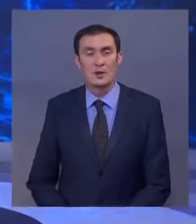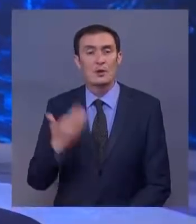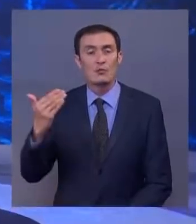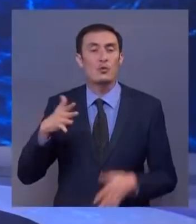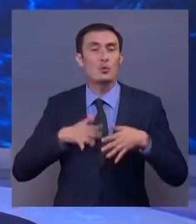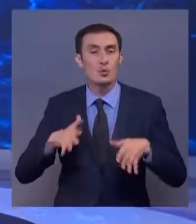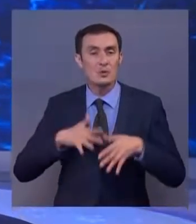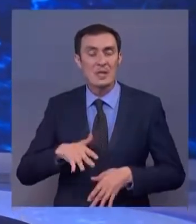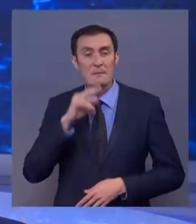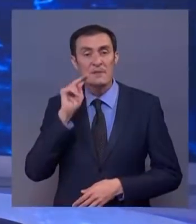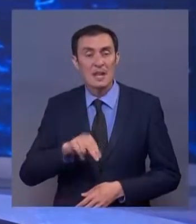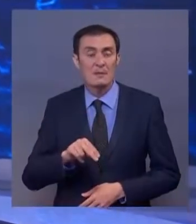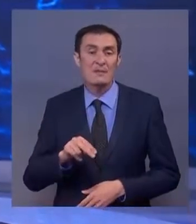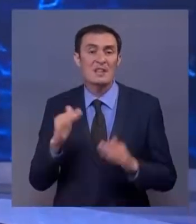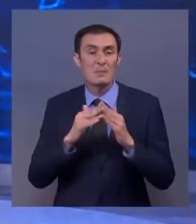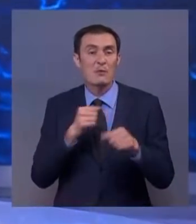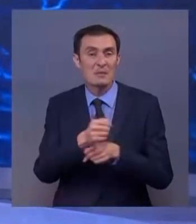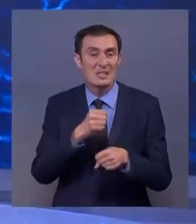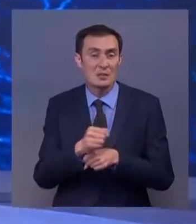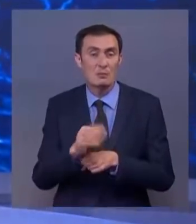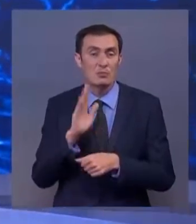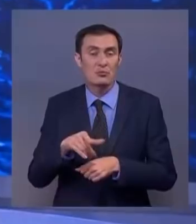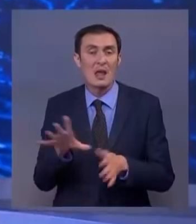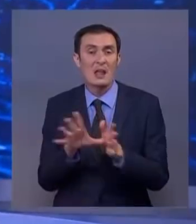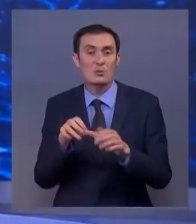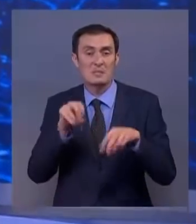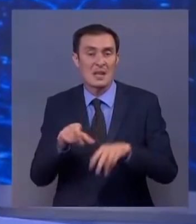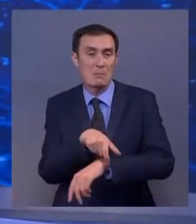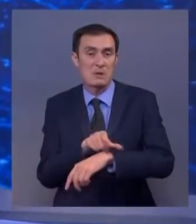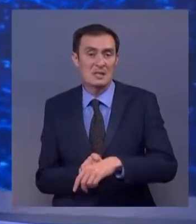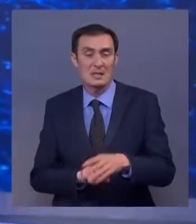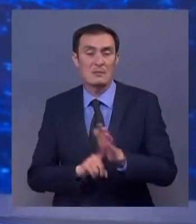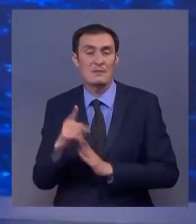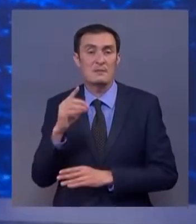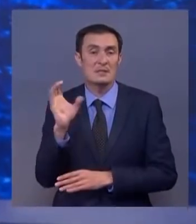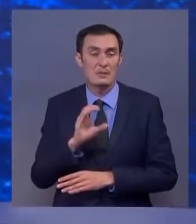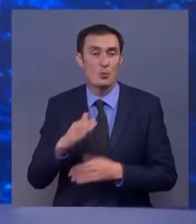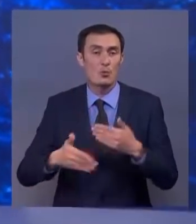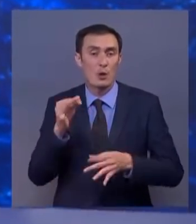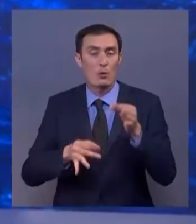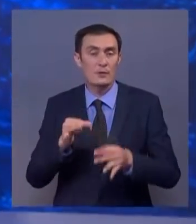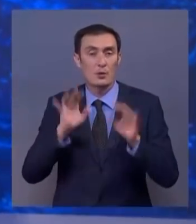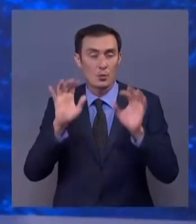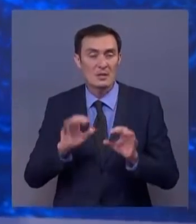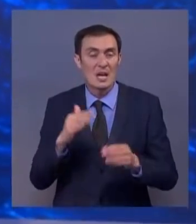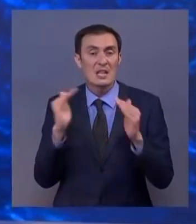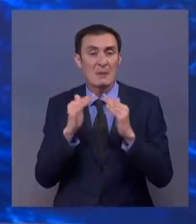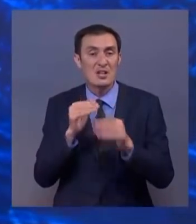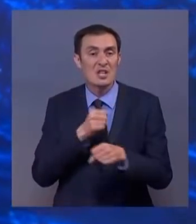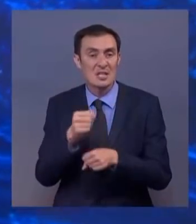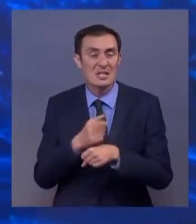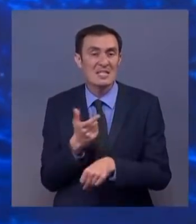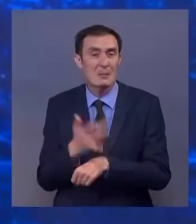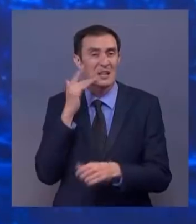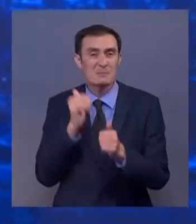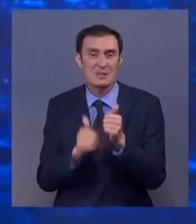В Грузии на обвиняемых в бытовом насилии наденут электронные браслеты. С 1 сентября вступили в силу поправки в Уголовный кодекс. Домашнее насилие – одно из